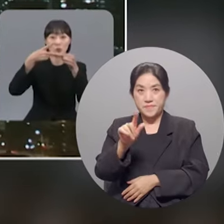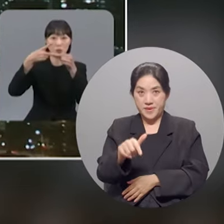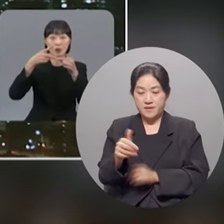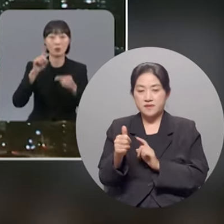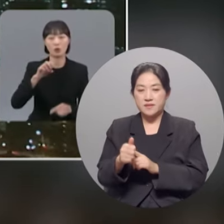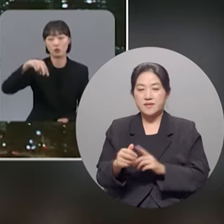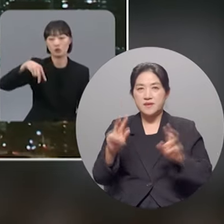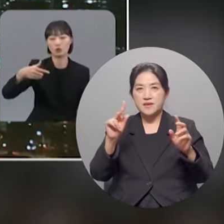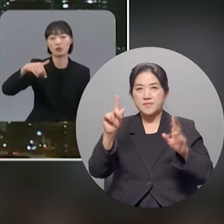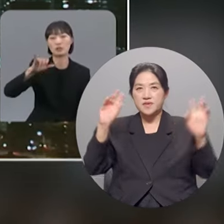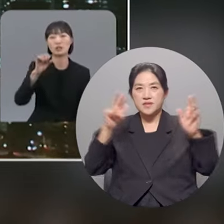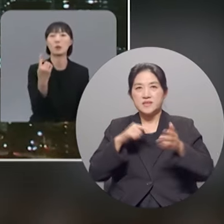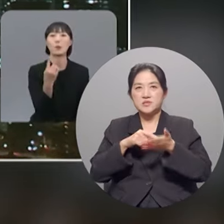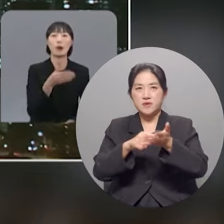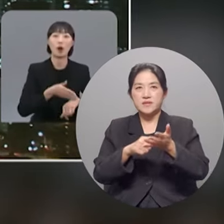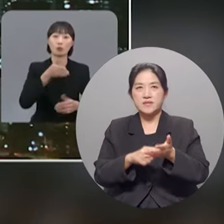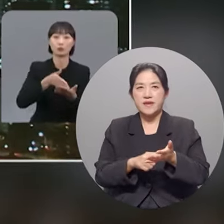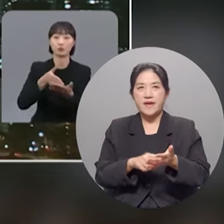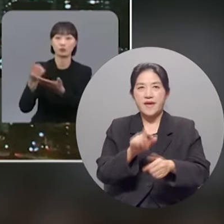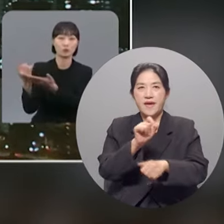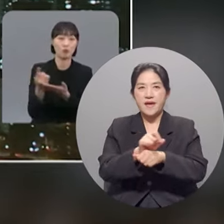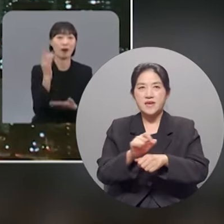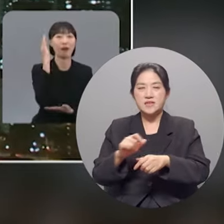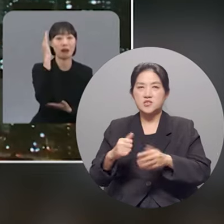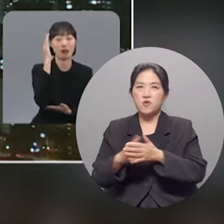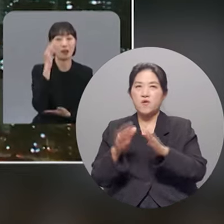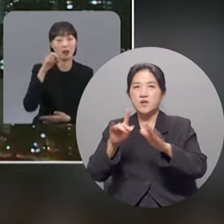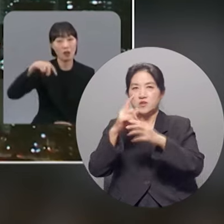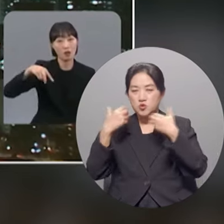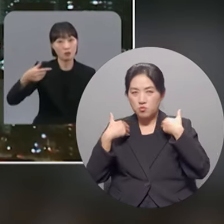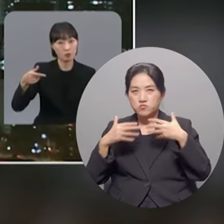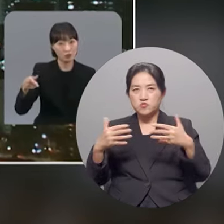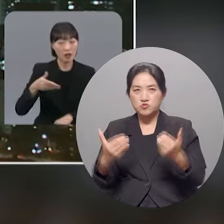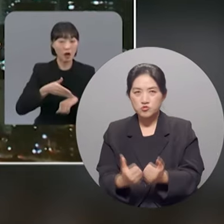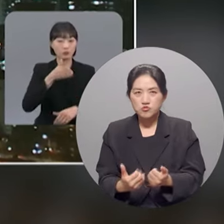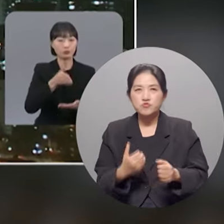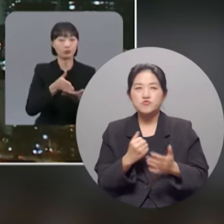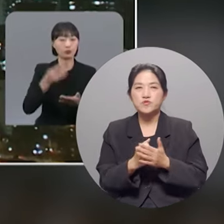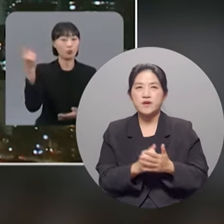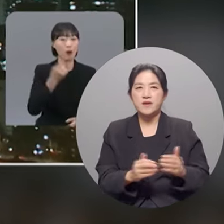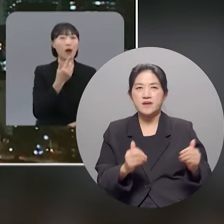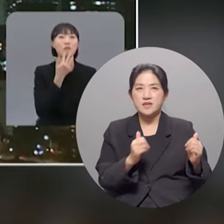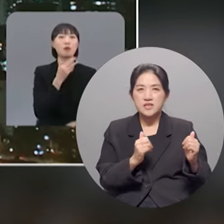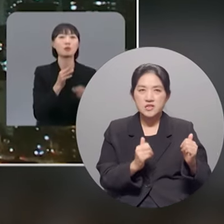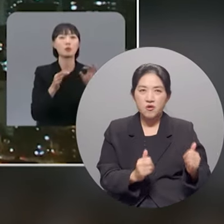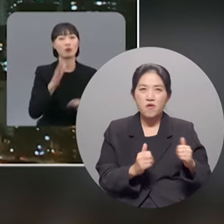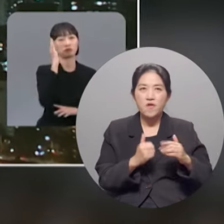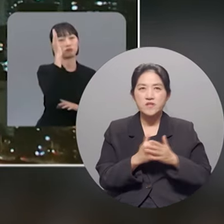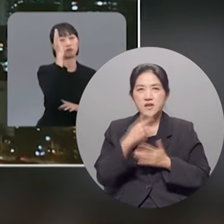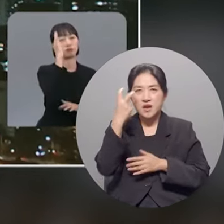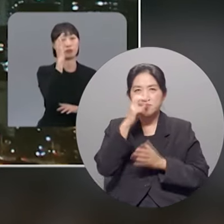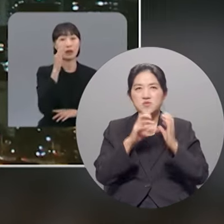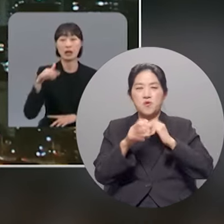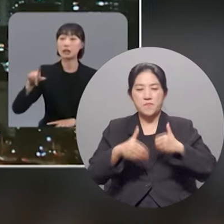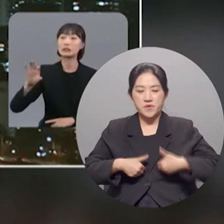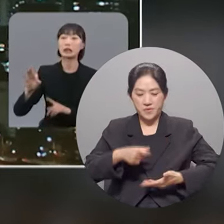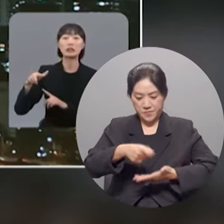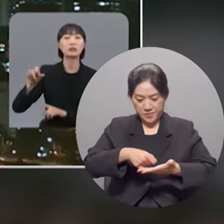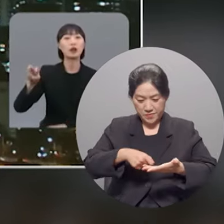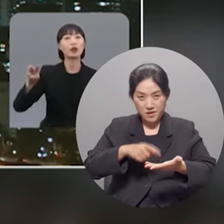지원서의 행정 입법 사법 권력에 대한 감시와 견제 기능을 강화해야 한다고 적었지만 안팎에